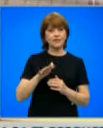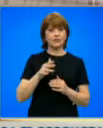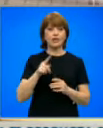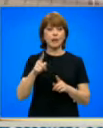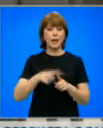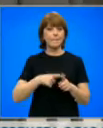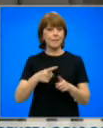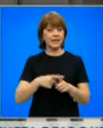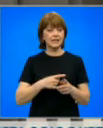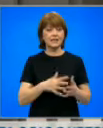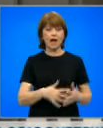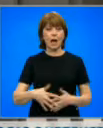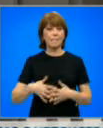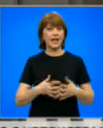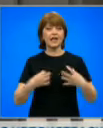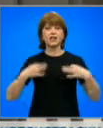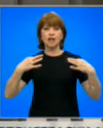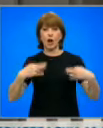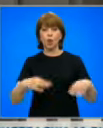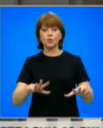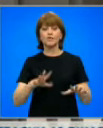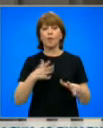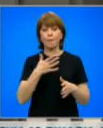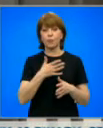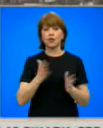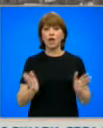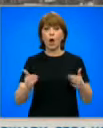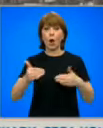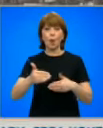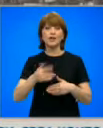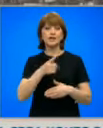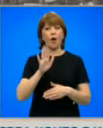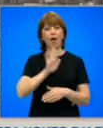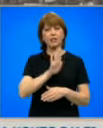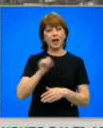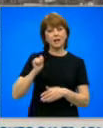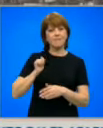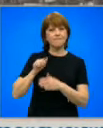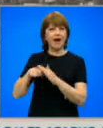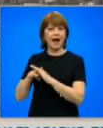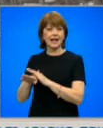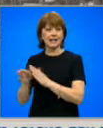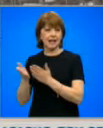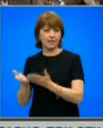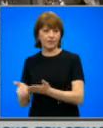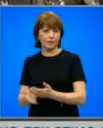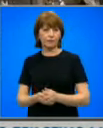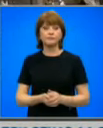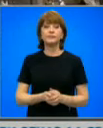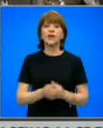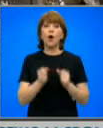щати планират да освободят големи количества от стратегическия резерв на страната. Така Вашингтон се опита да спре галопиращите цени на